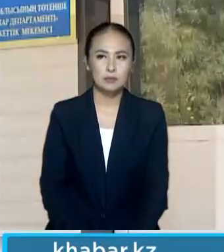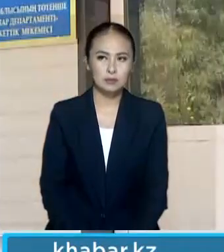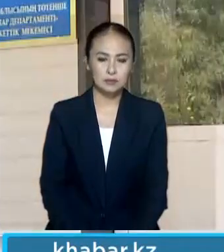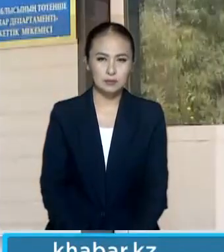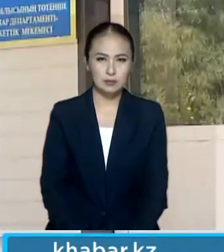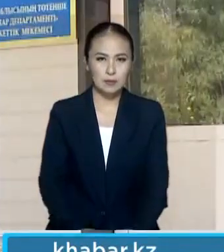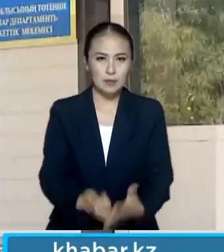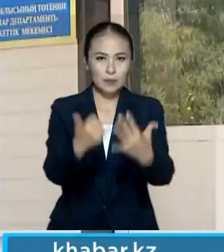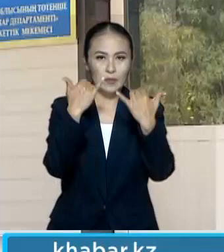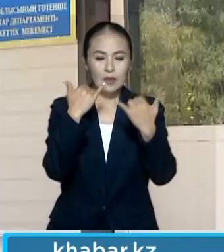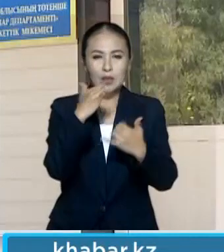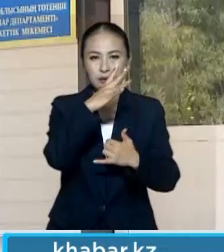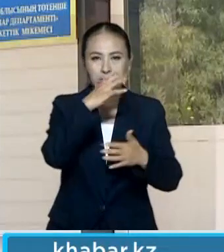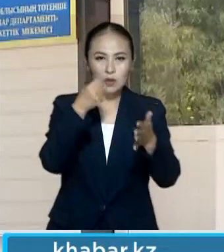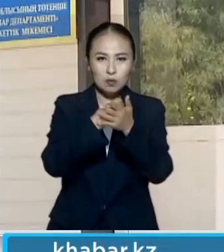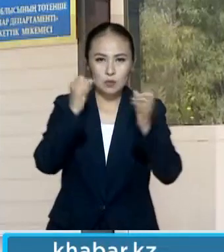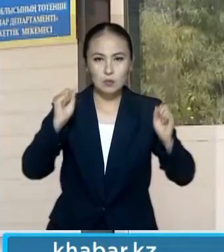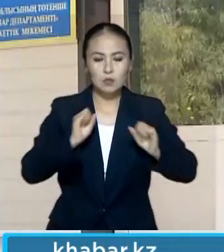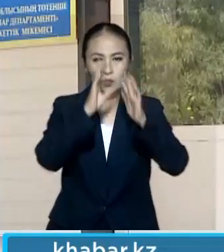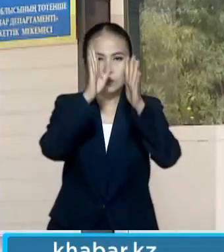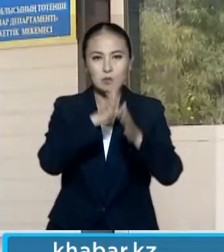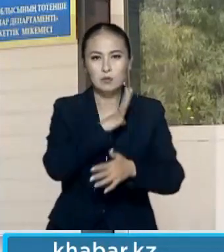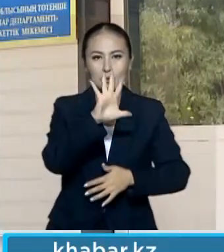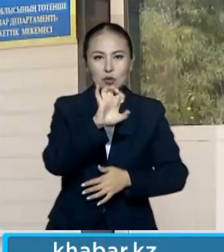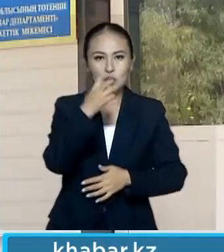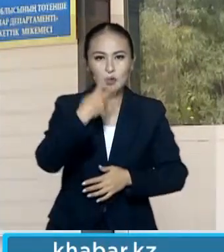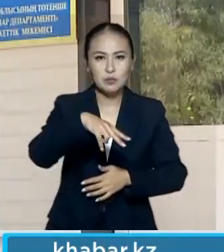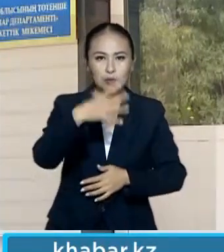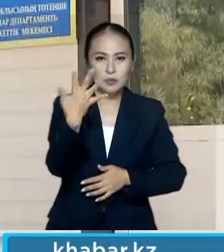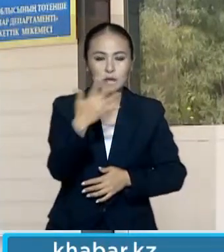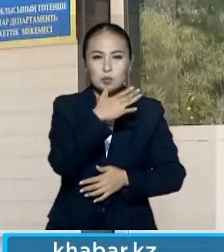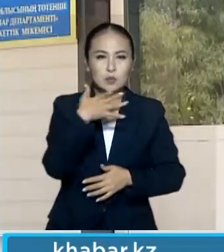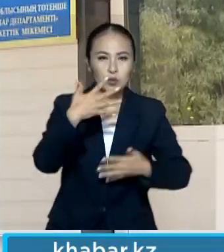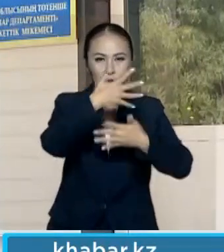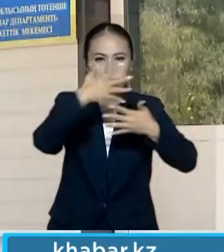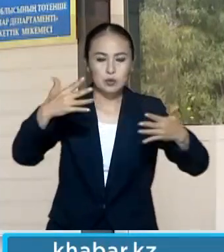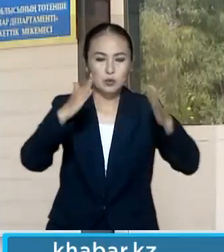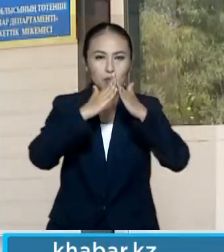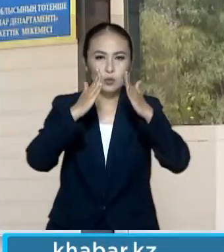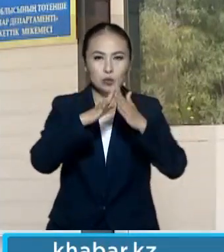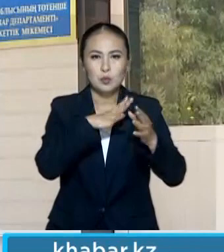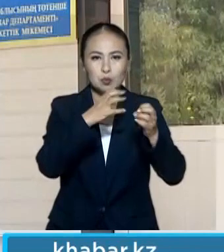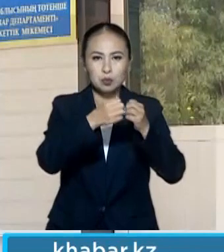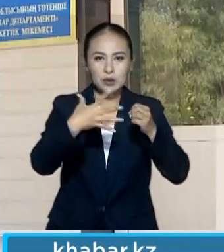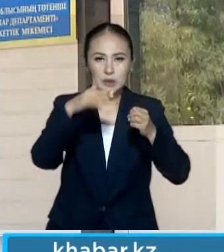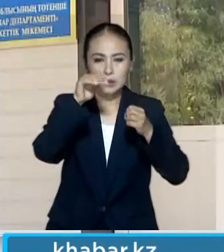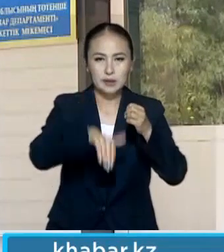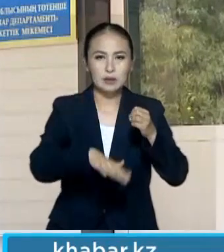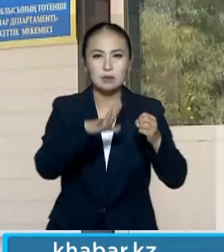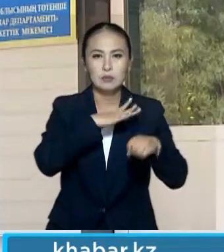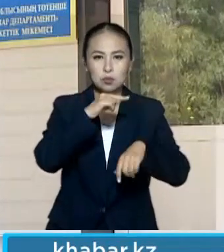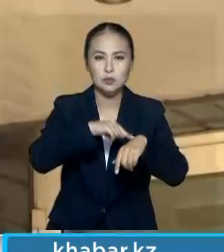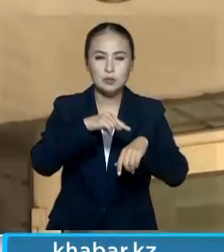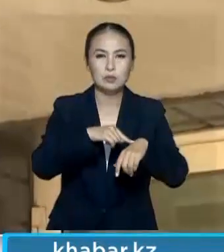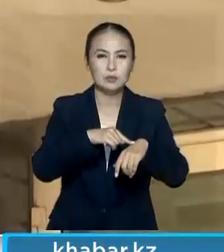Бүгінгі таңға дейін бізде 525 көп қабатты үйлер араланып, 15 мыңнан аса жадынамалар